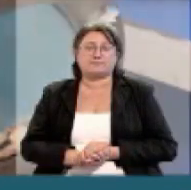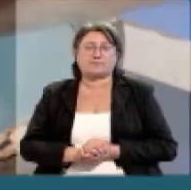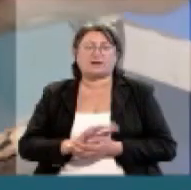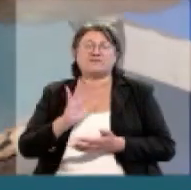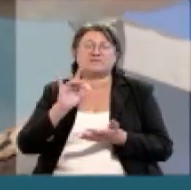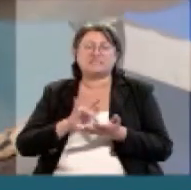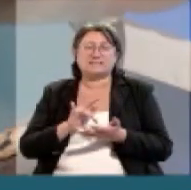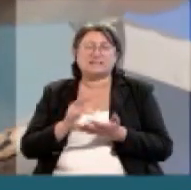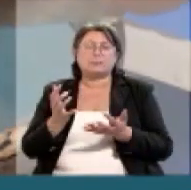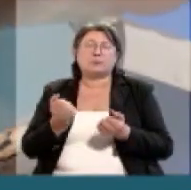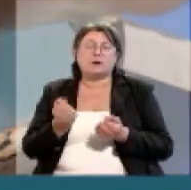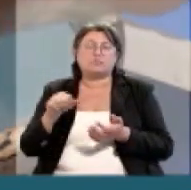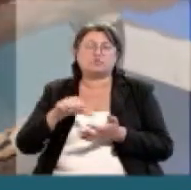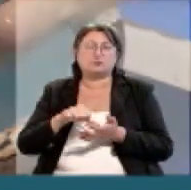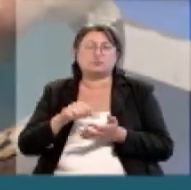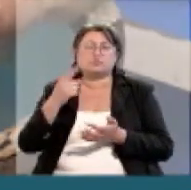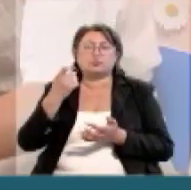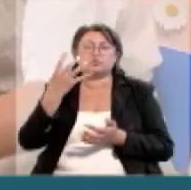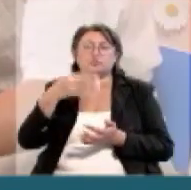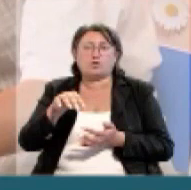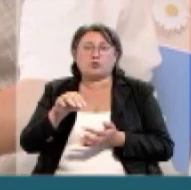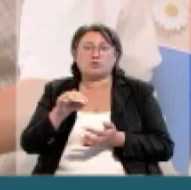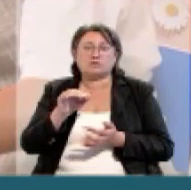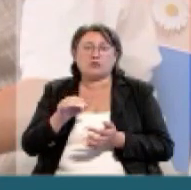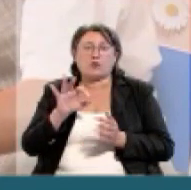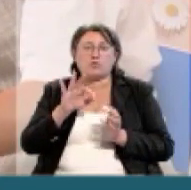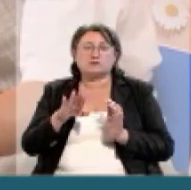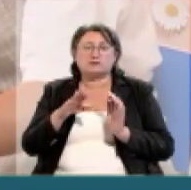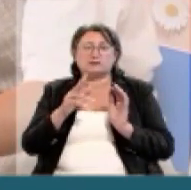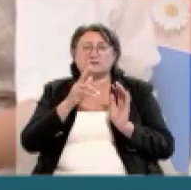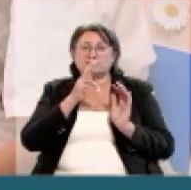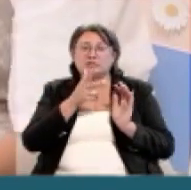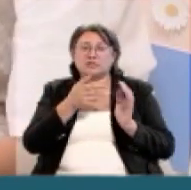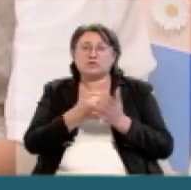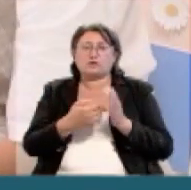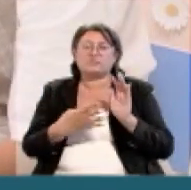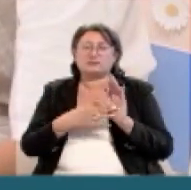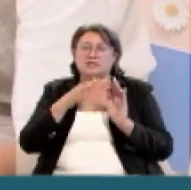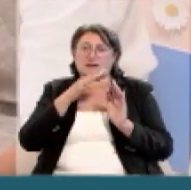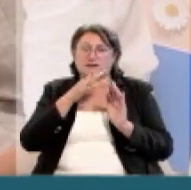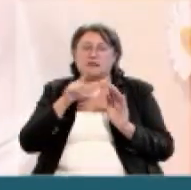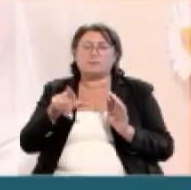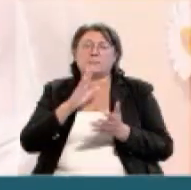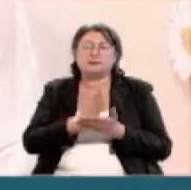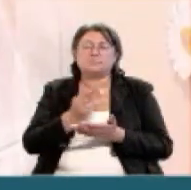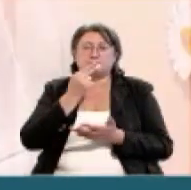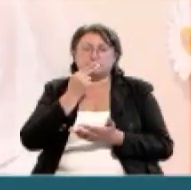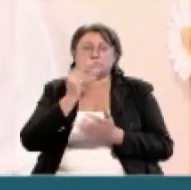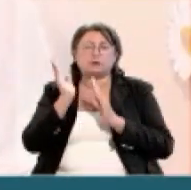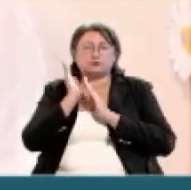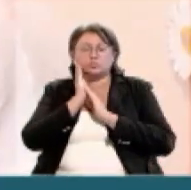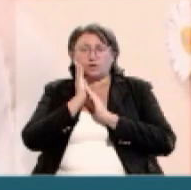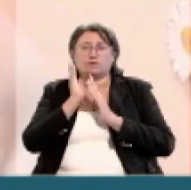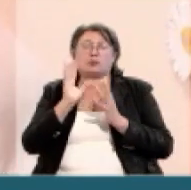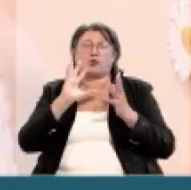Орталықта 3 жастан 9 жасқа дейінгі 140 тәрбиеленуші қатысатыны нақтыланды. 100 тәрбиеленуші, оның ішінде 92 мүмкіндігі шектеулі